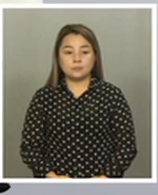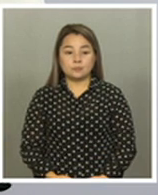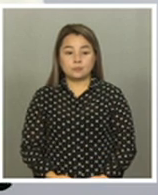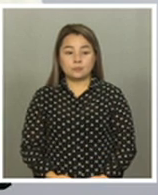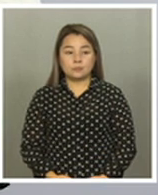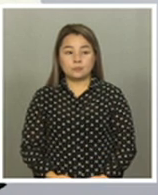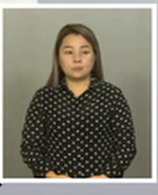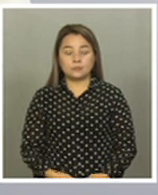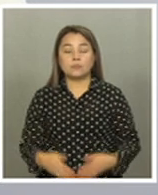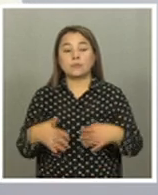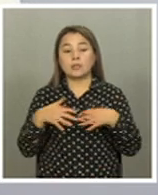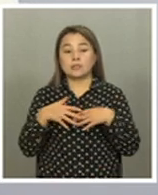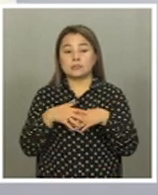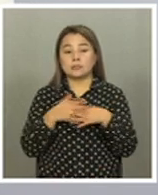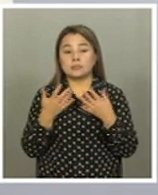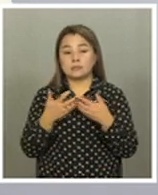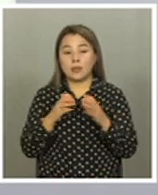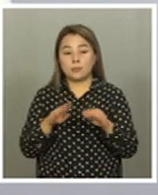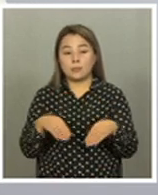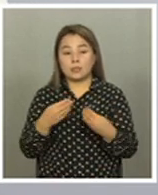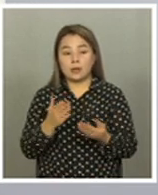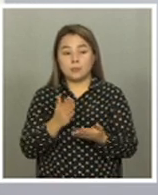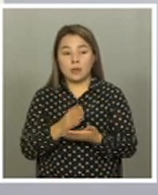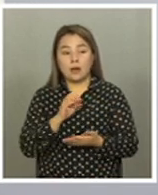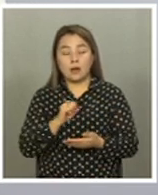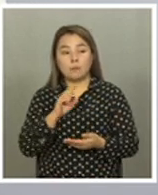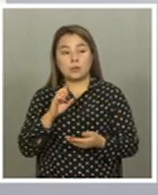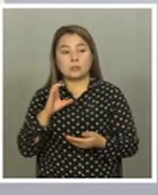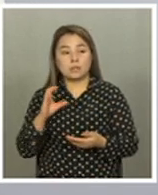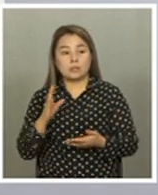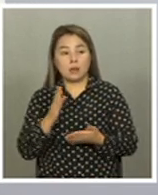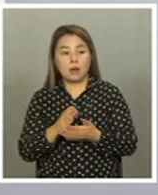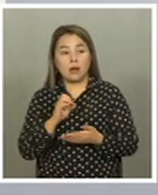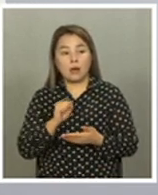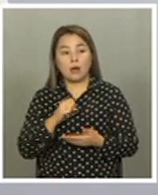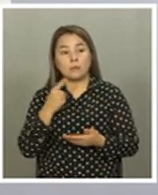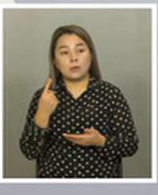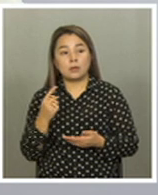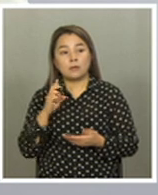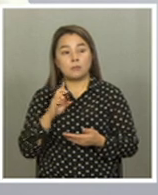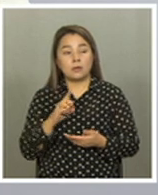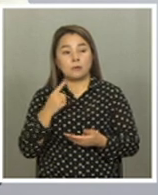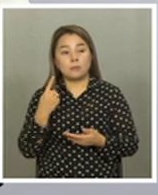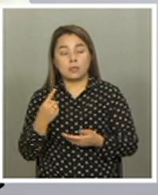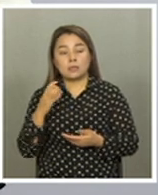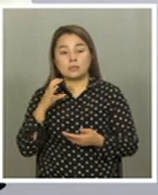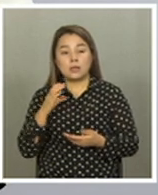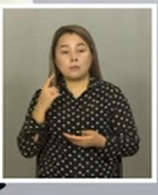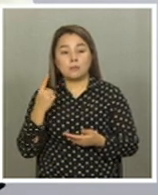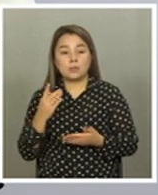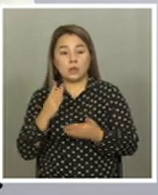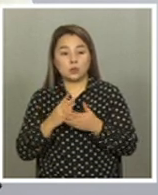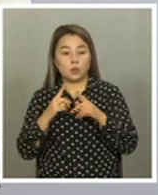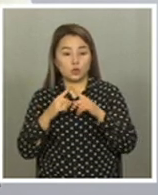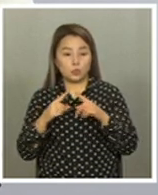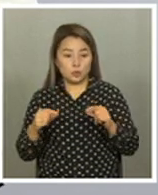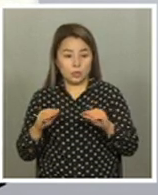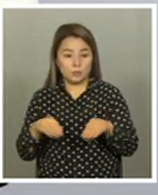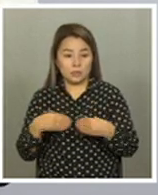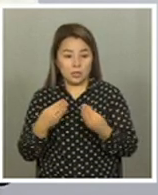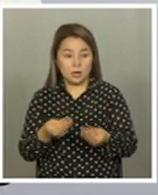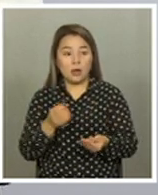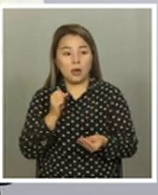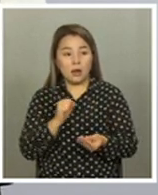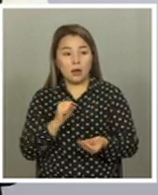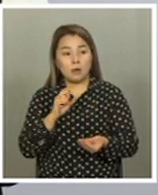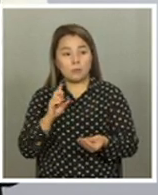Теореманың шартында бізде берілген А, Б, С және А1, Б1, С1 үшбұрышы берілген. Және АБ,